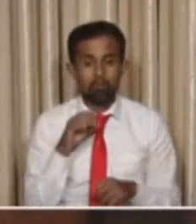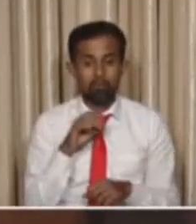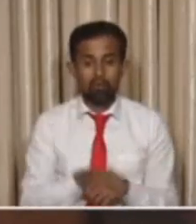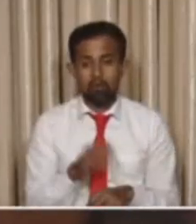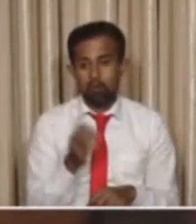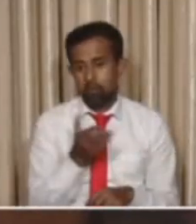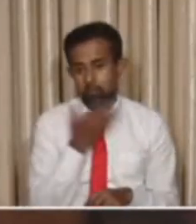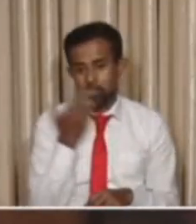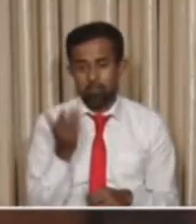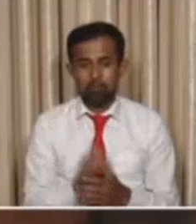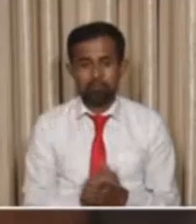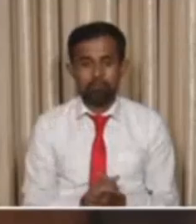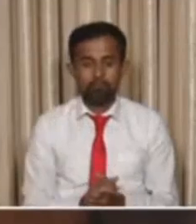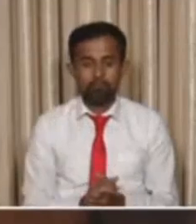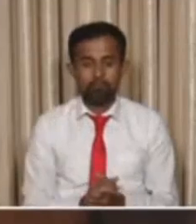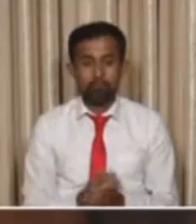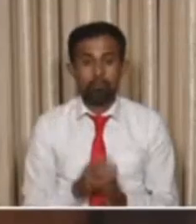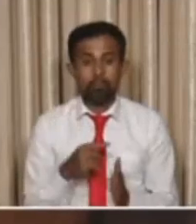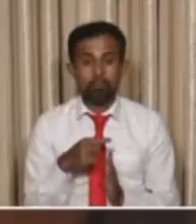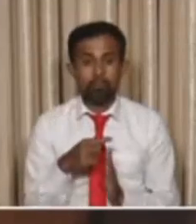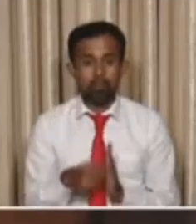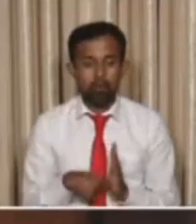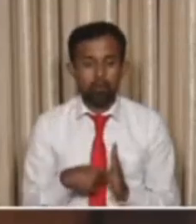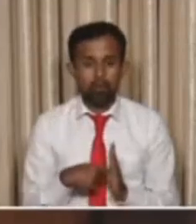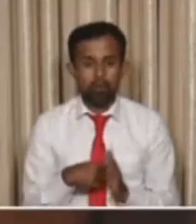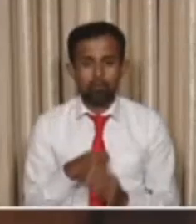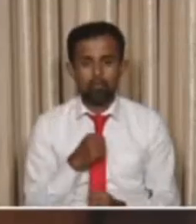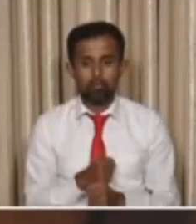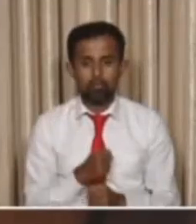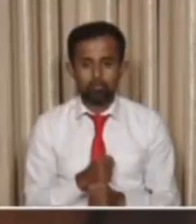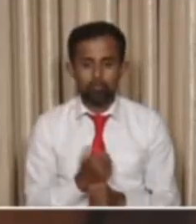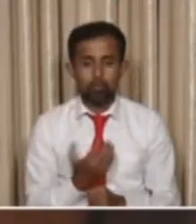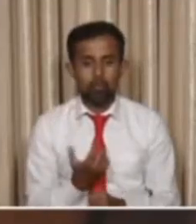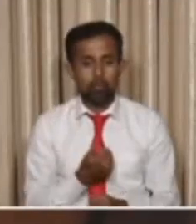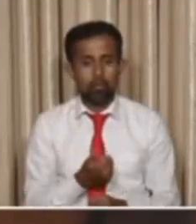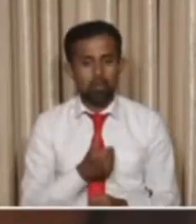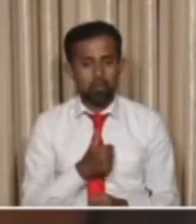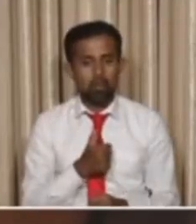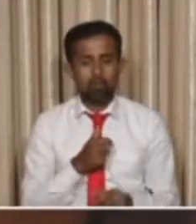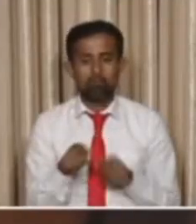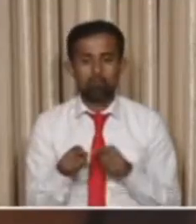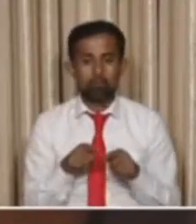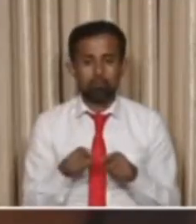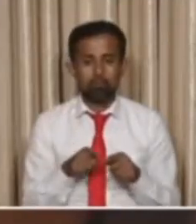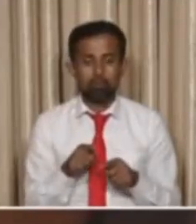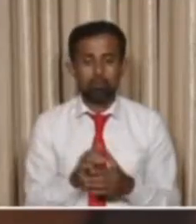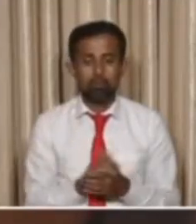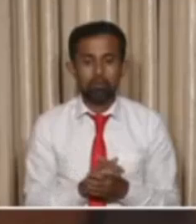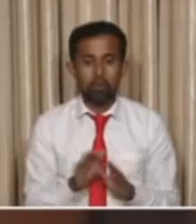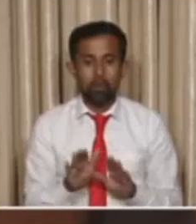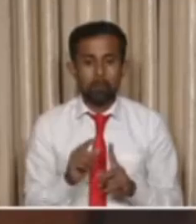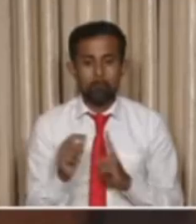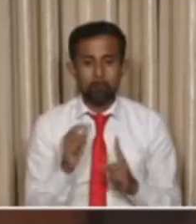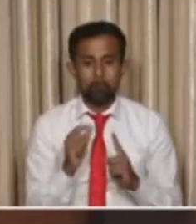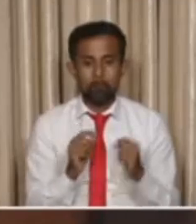பாராளுமன்ற ஆட்சியாளருக்கு தேவையான முறையிலே பயன்படுத்துகிறார்கள். கடந்த காலத்திலே பார்த்தால் இந்த பாராளுமன்றத்தை இரு பாராளுமன்ற